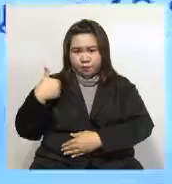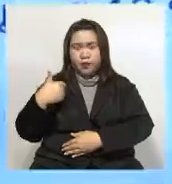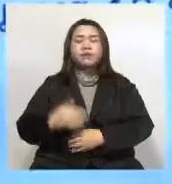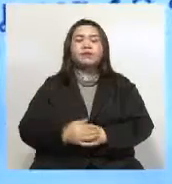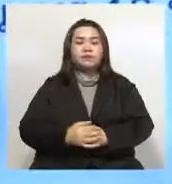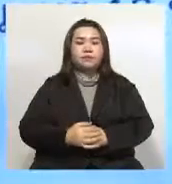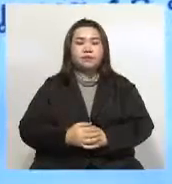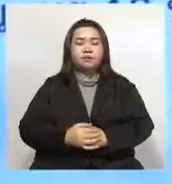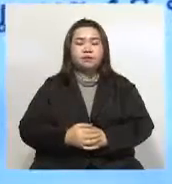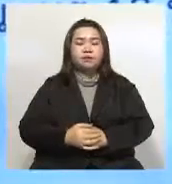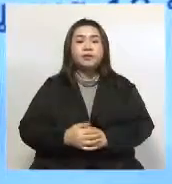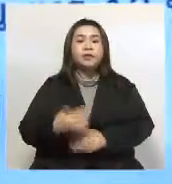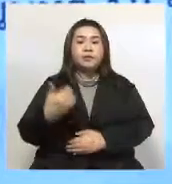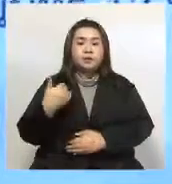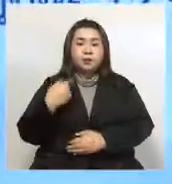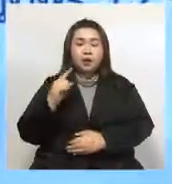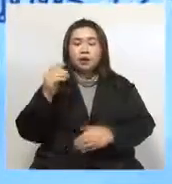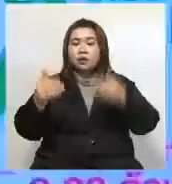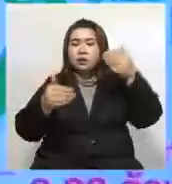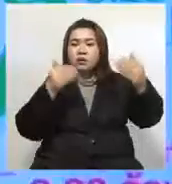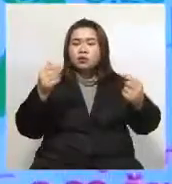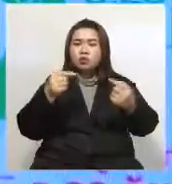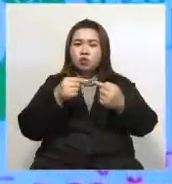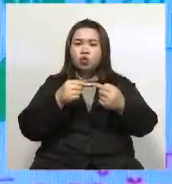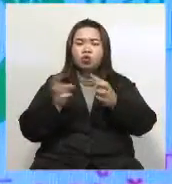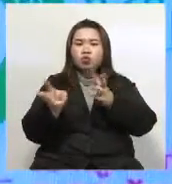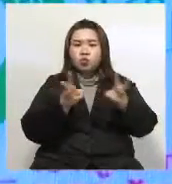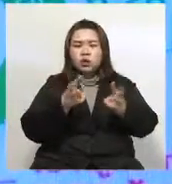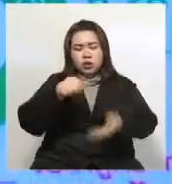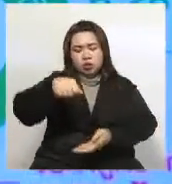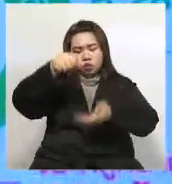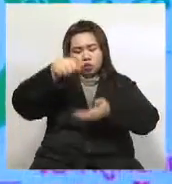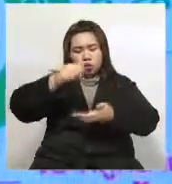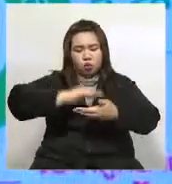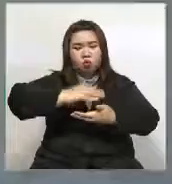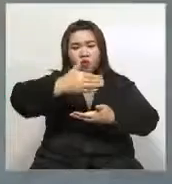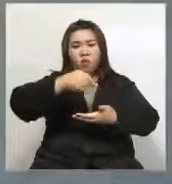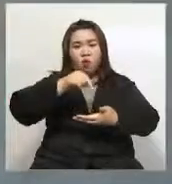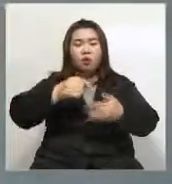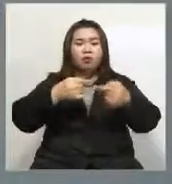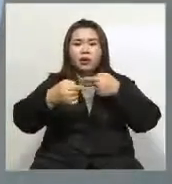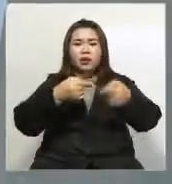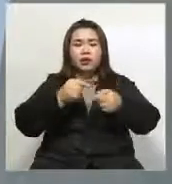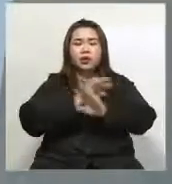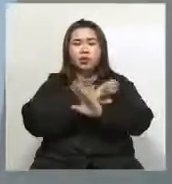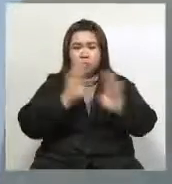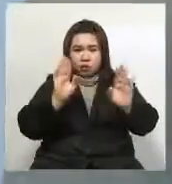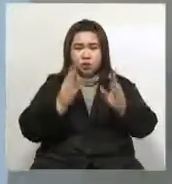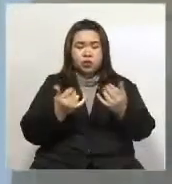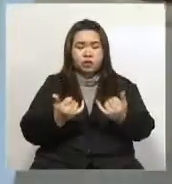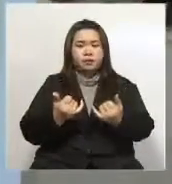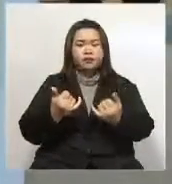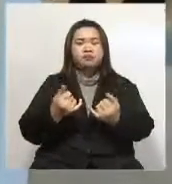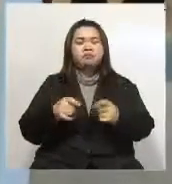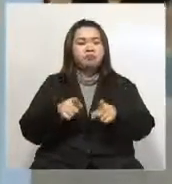ธีประกาศเจตนารมณ์แนวทางการลดใช้ถุงพลาสติกหูหิ้วและโฟมด้วยสำหรับวันสิ่งแวดล้อมโลกเป็นวัน